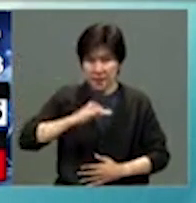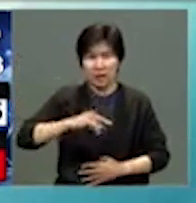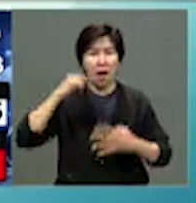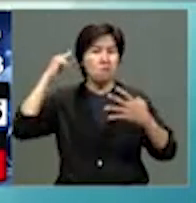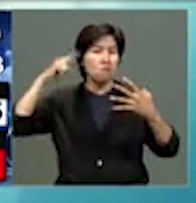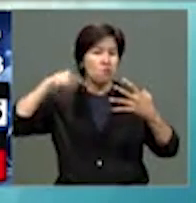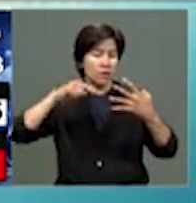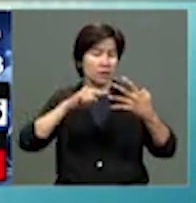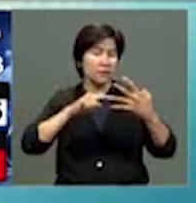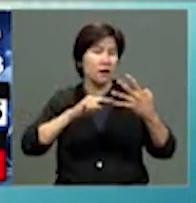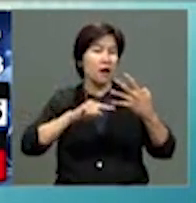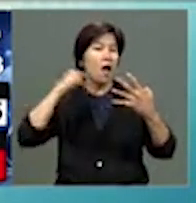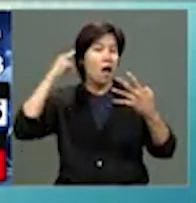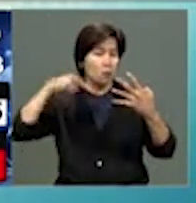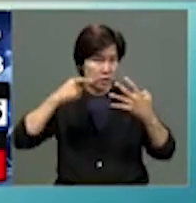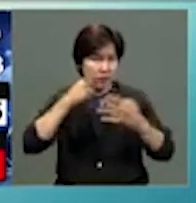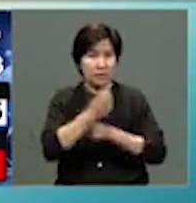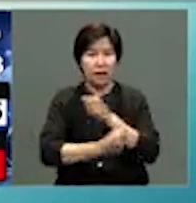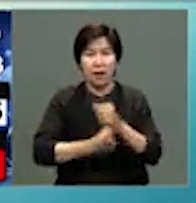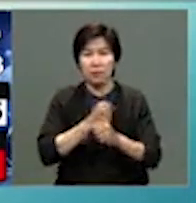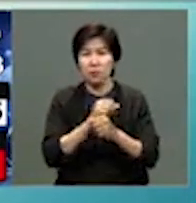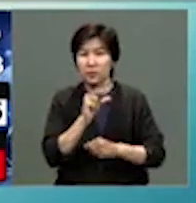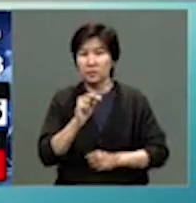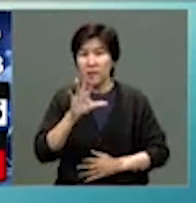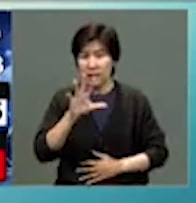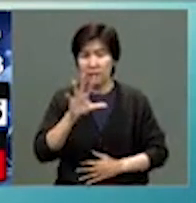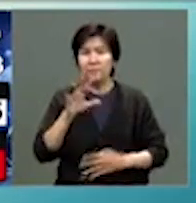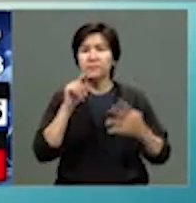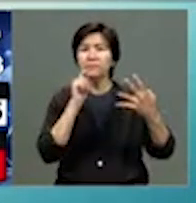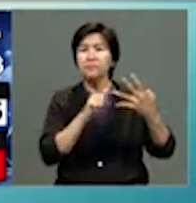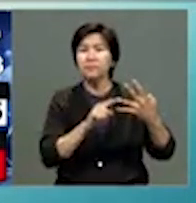นะครับมาจากประเทศอินเดียทั้งคู่เป็นหญิงไทยทั้งคู่นะครับอายุประมาณ35ปีโดย 1